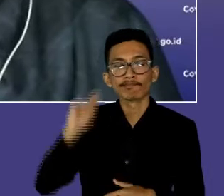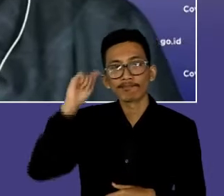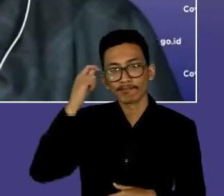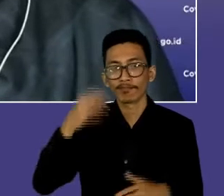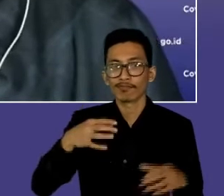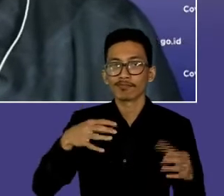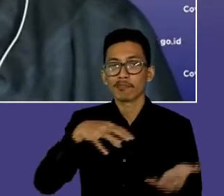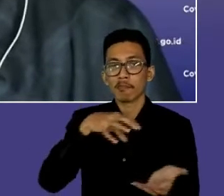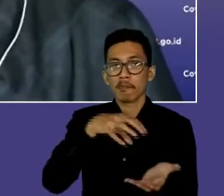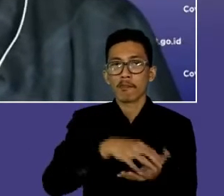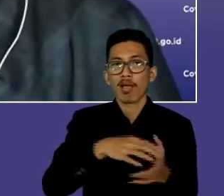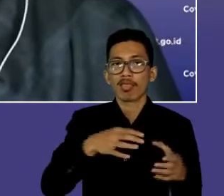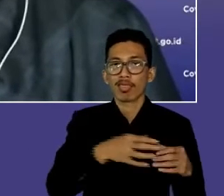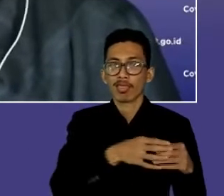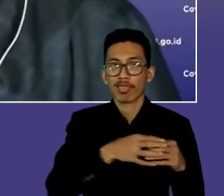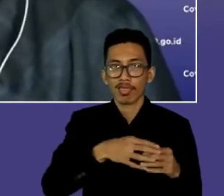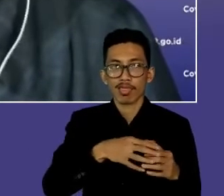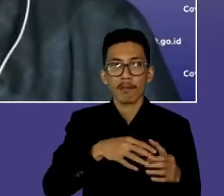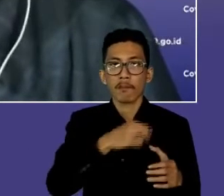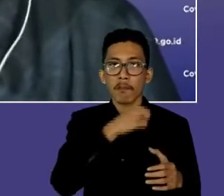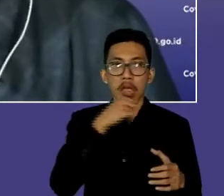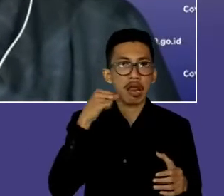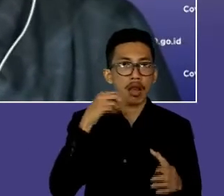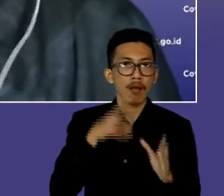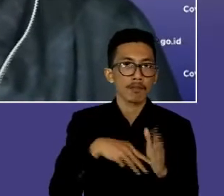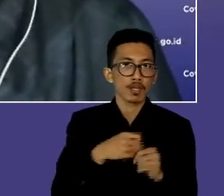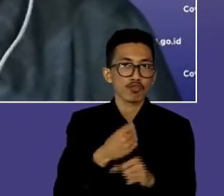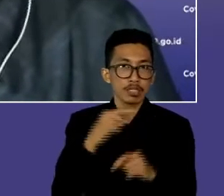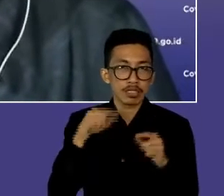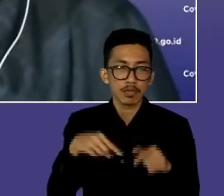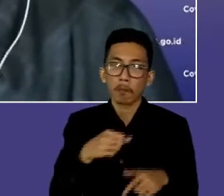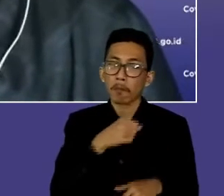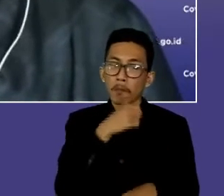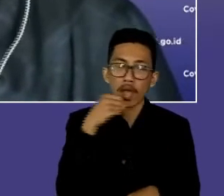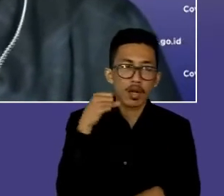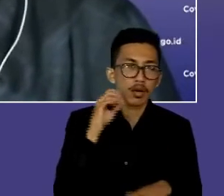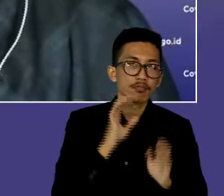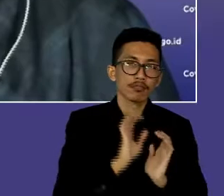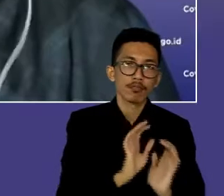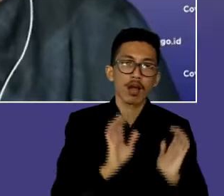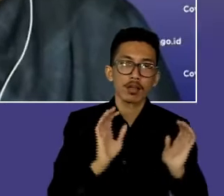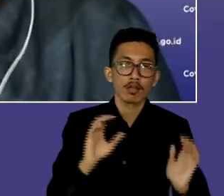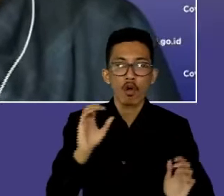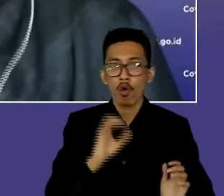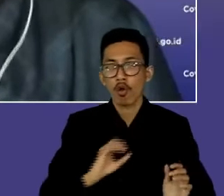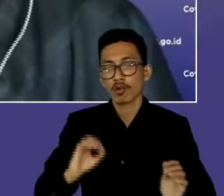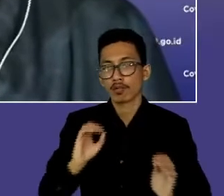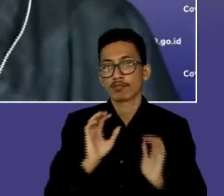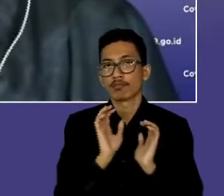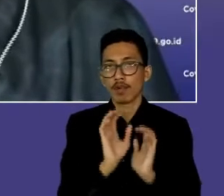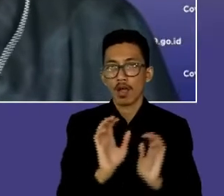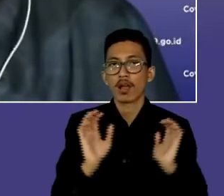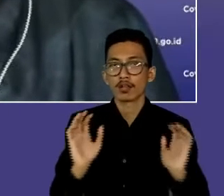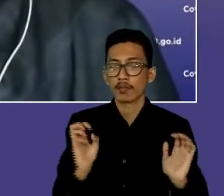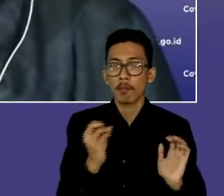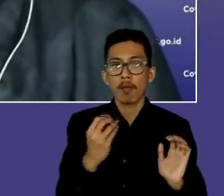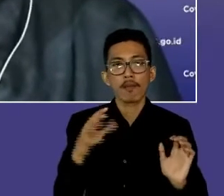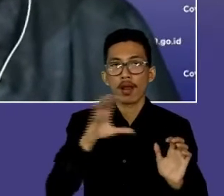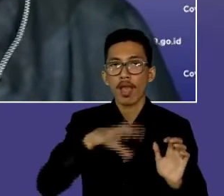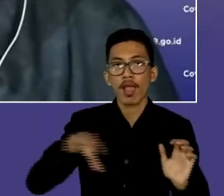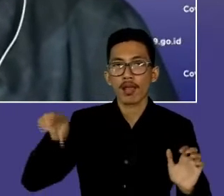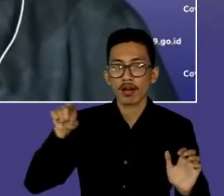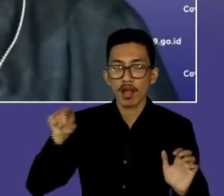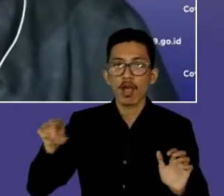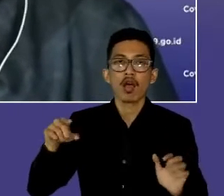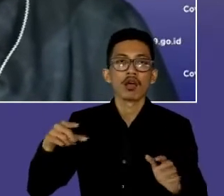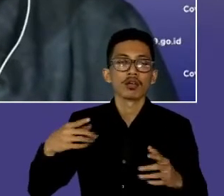resiko di pekan ini, zona merahnya dan zona oranye semakin bertambah gitu. Itu artinya memang kalau saya melihat beberapa daerah, terutama